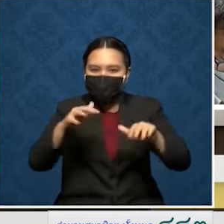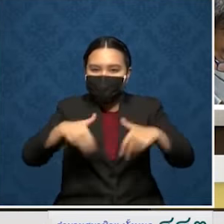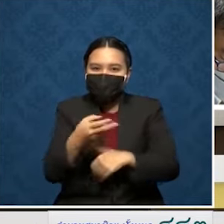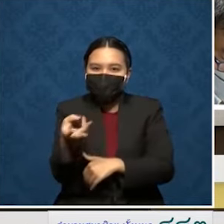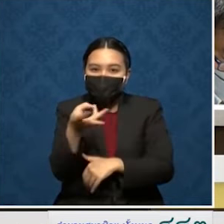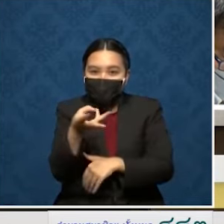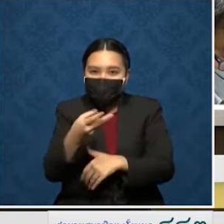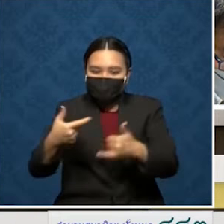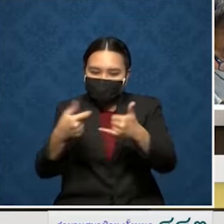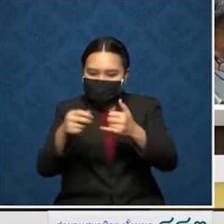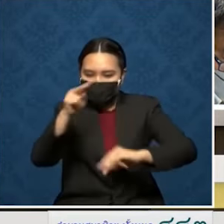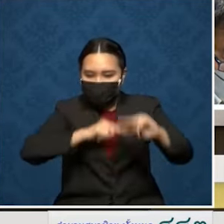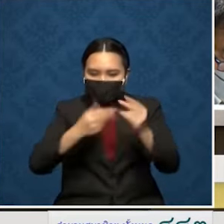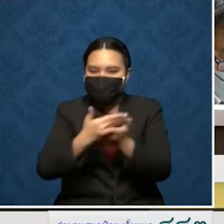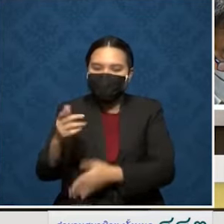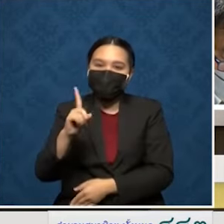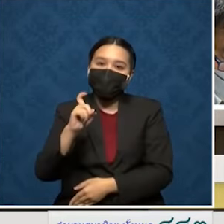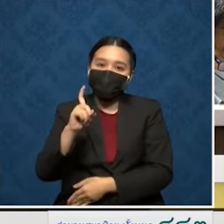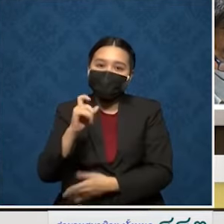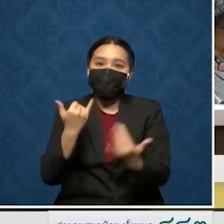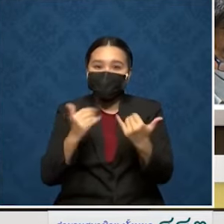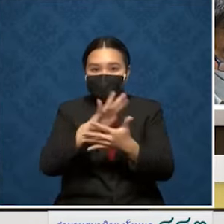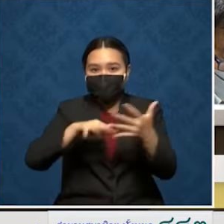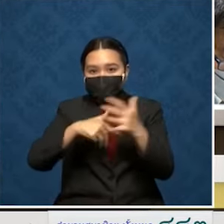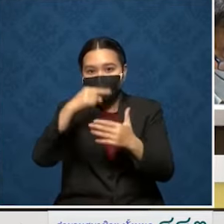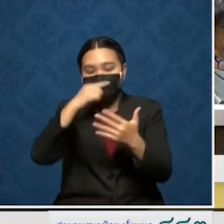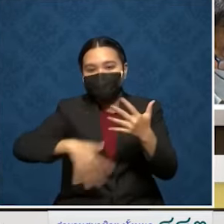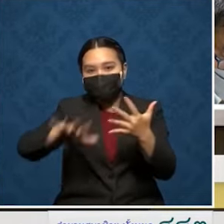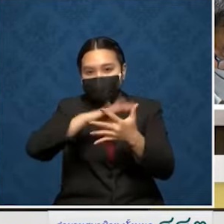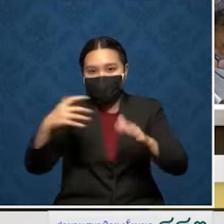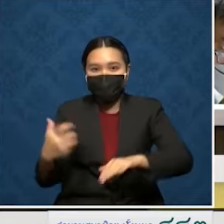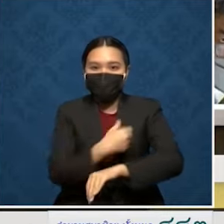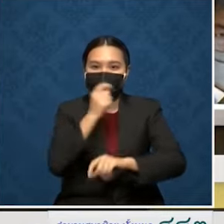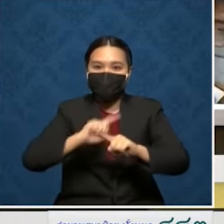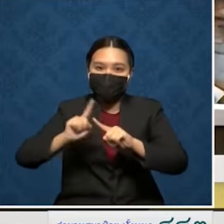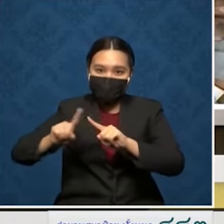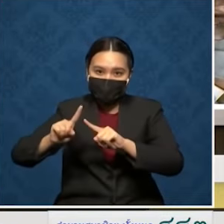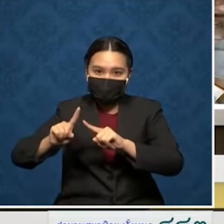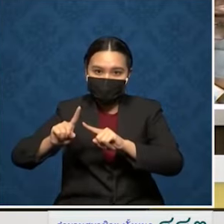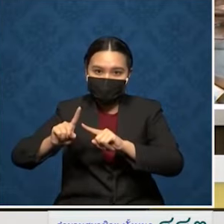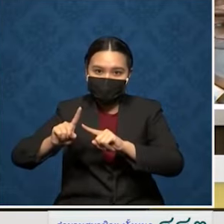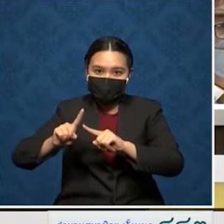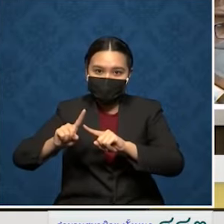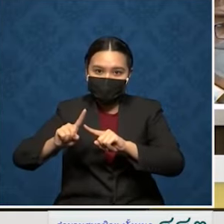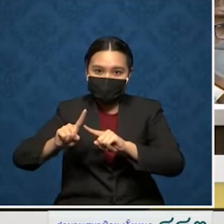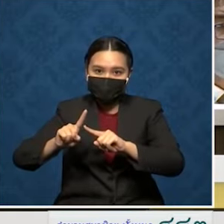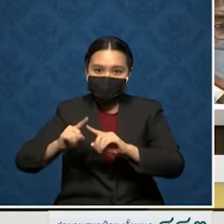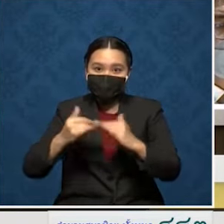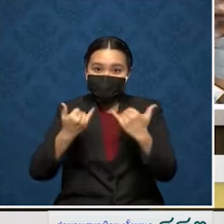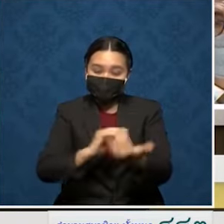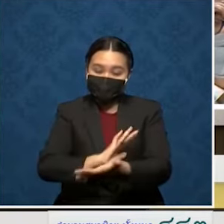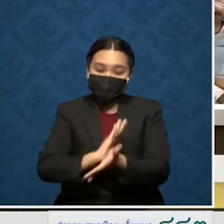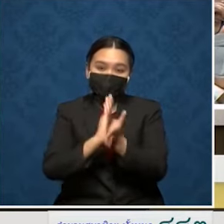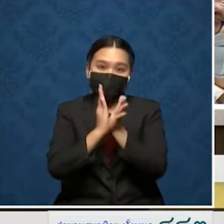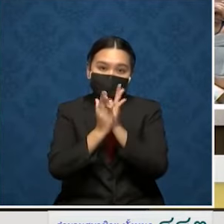ดำเนินการได้อันนี้แผนปฏิรูปประเทศหรือปฏิรูปการเมืองเรื่องการปฏิรูปการเมืองขององค์กรท้อง